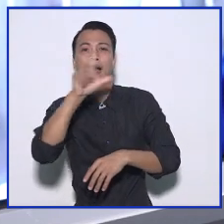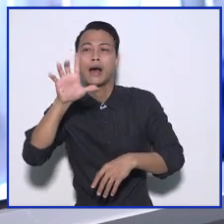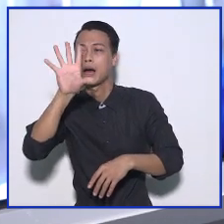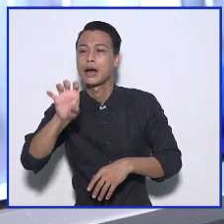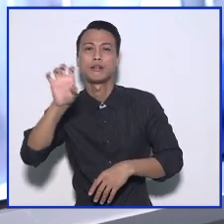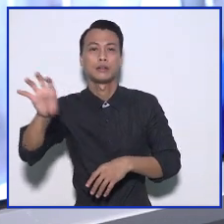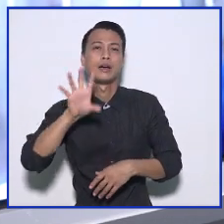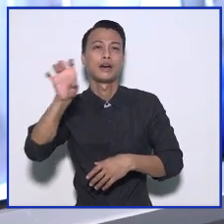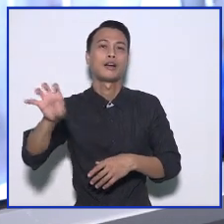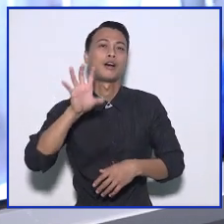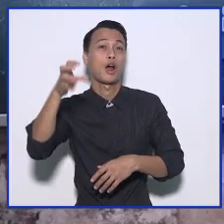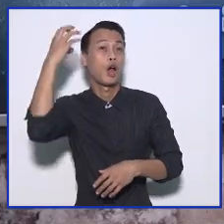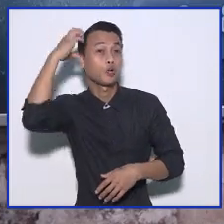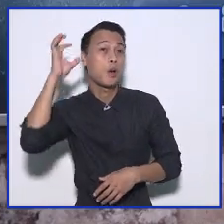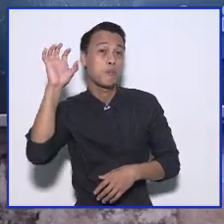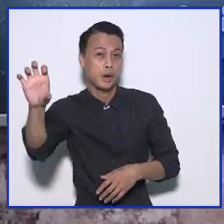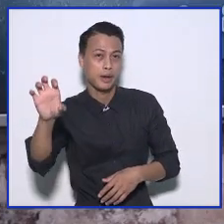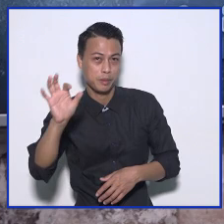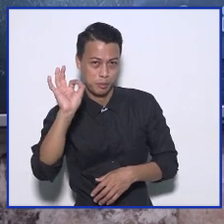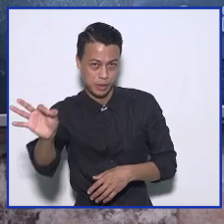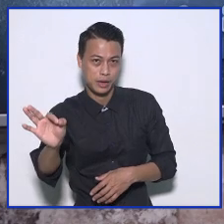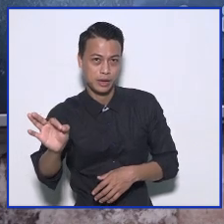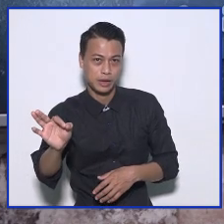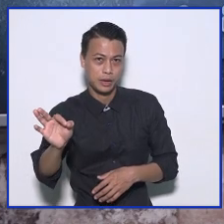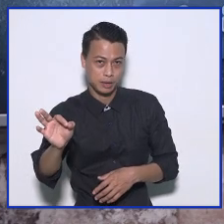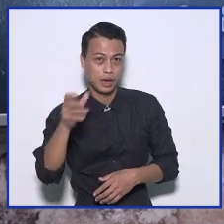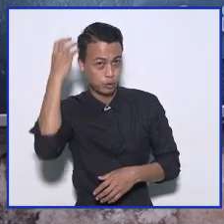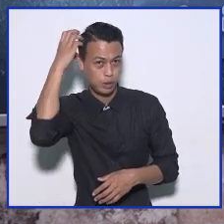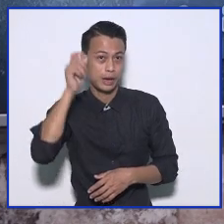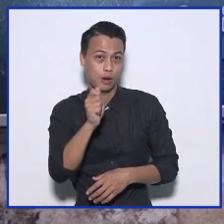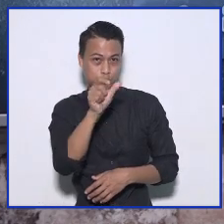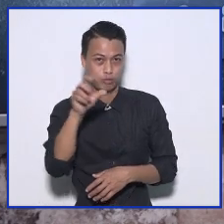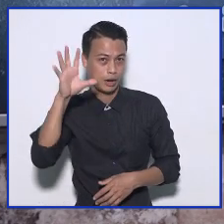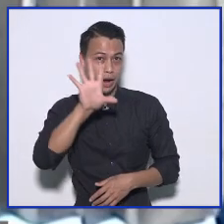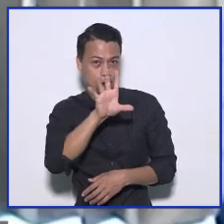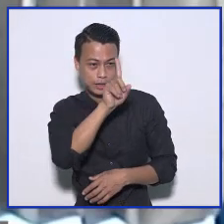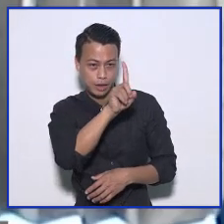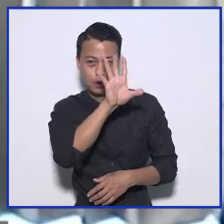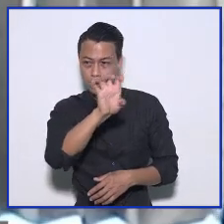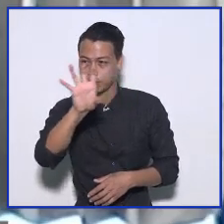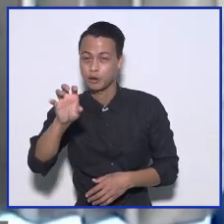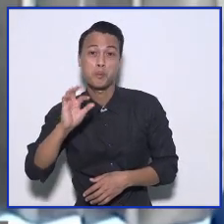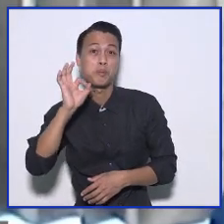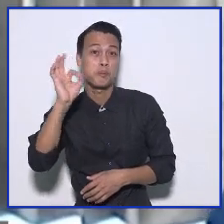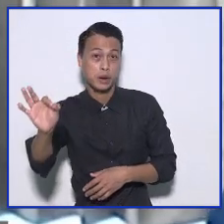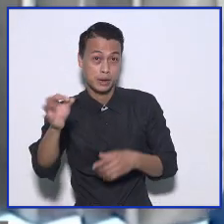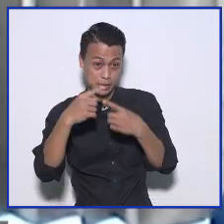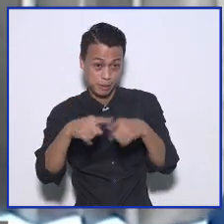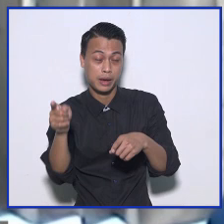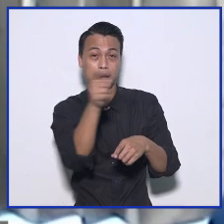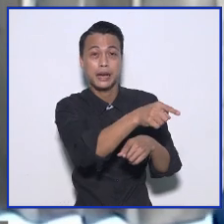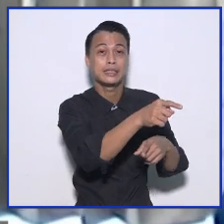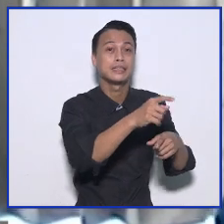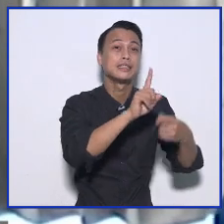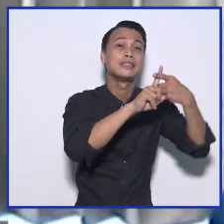5,000နဲ့ပို့တာကိုစေကံဆိုင်လိုက်လာမပြတဲ့ဥယျာဉ်များရင်စေကံဘူတခံစားမှုရှိရပါတော့အယောစားပုံစံနည်းနည်းဆံပါတယ်ကျွန်တော်တို့တားဂ